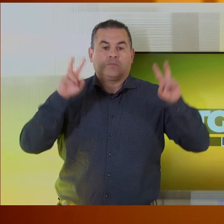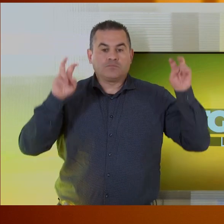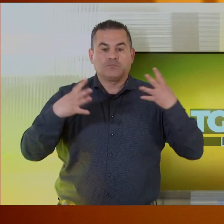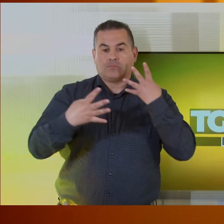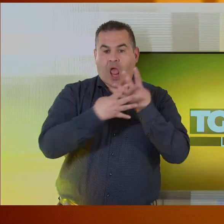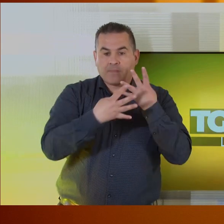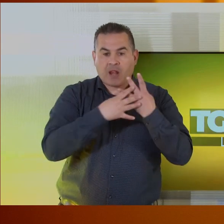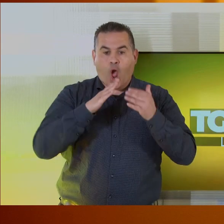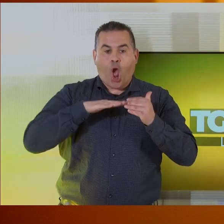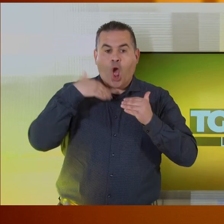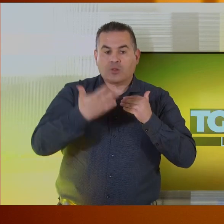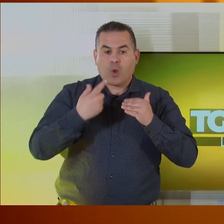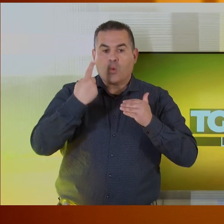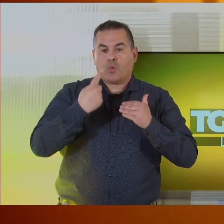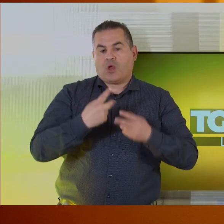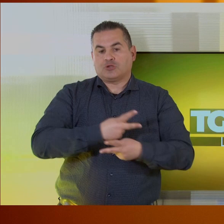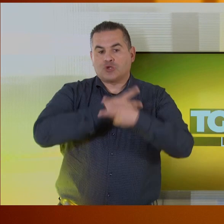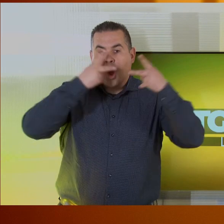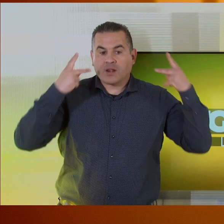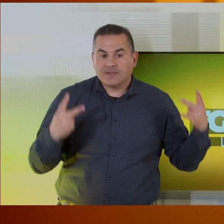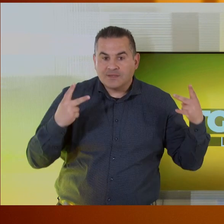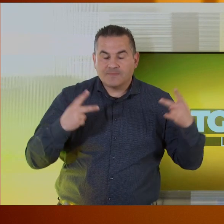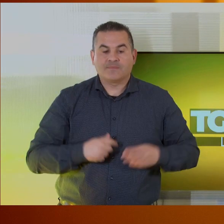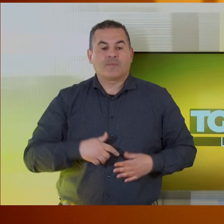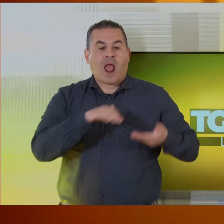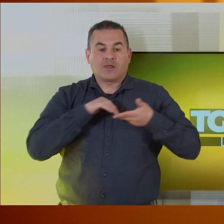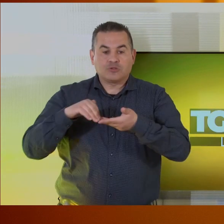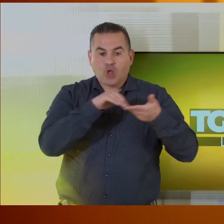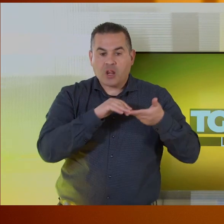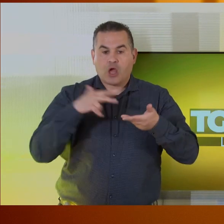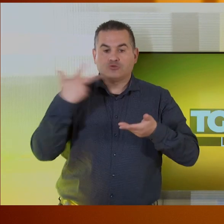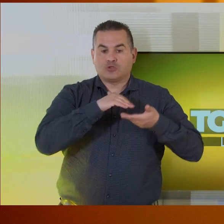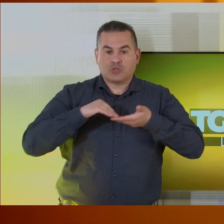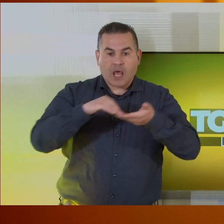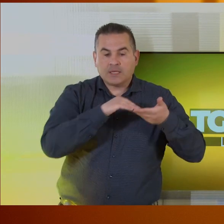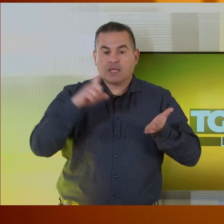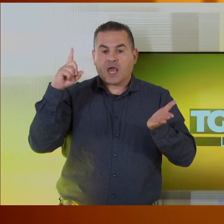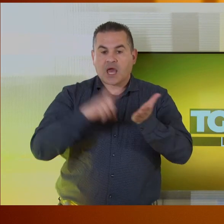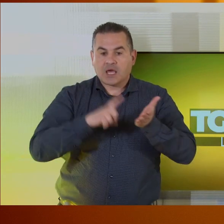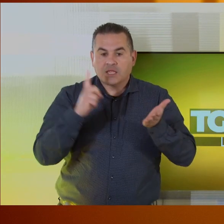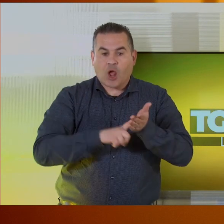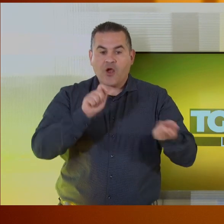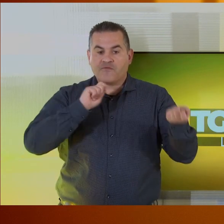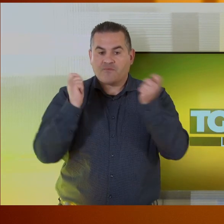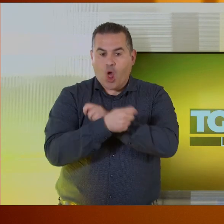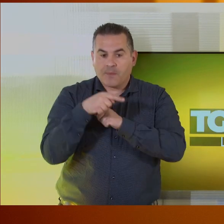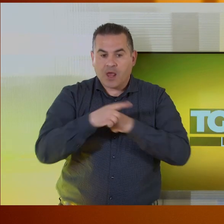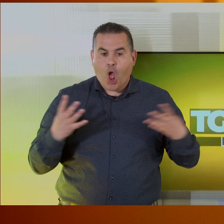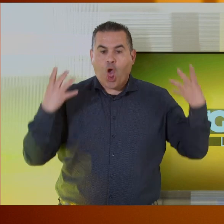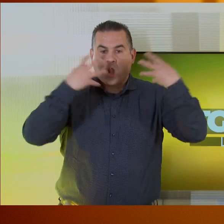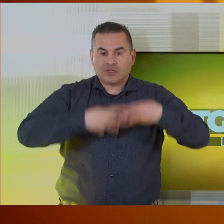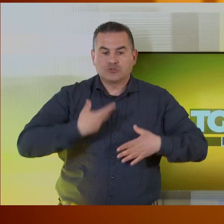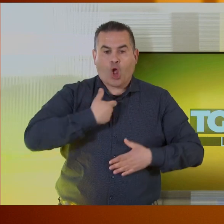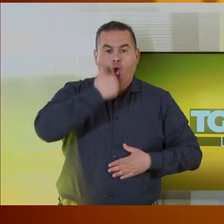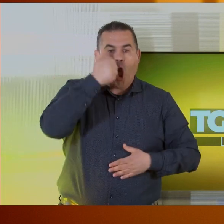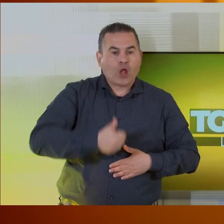Diritti e Riforme, celebrata ogni 8 marzo nella sezione femminile della Casa Circondariale di Uta. Intorno alla scritta principale tante frasi, tanti